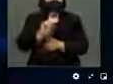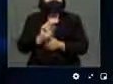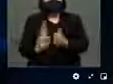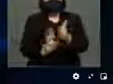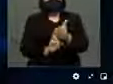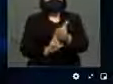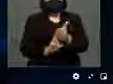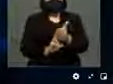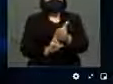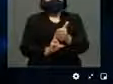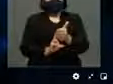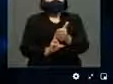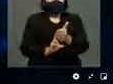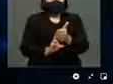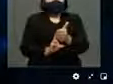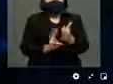อง